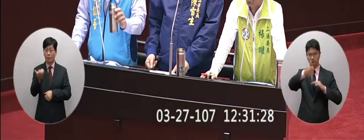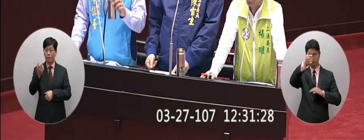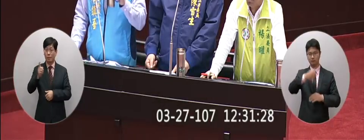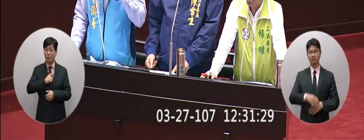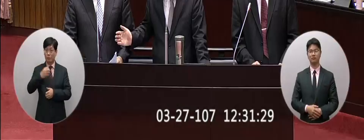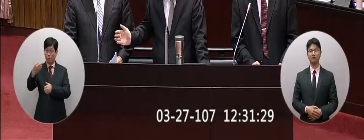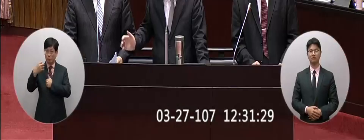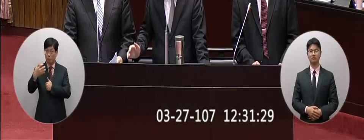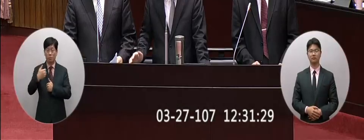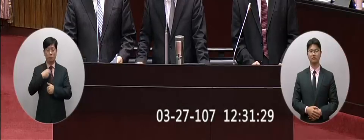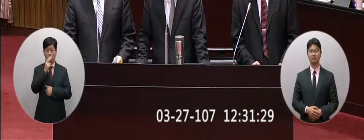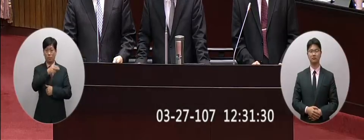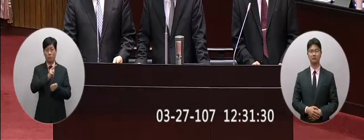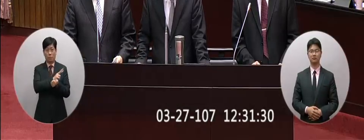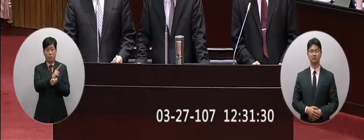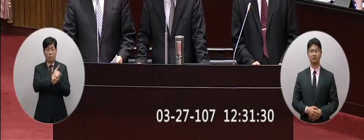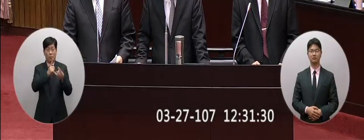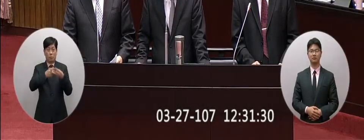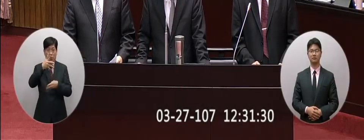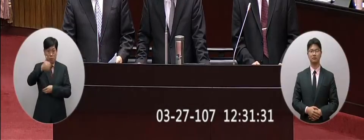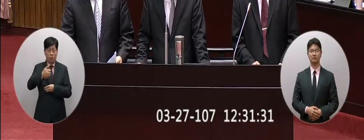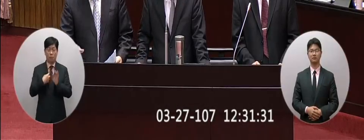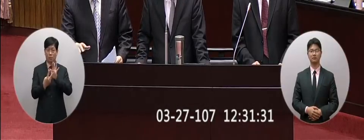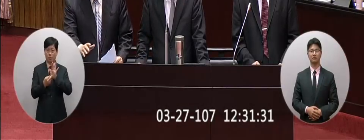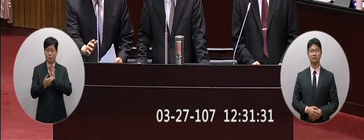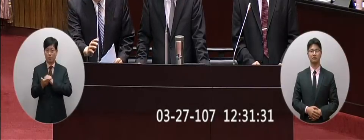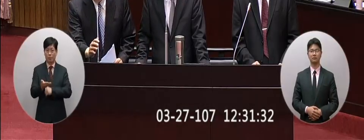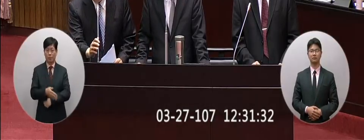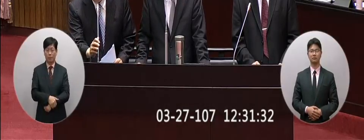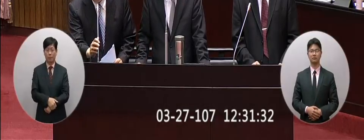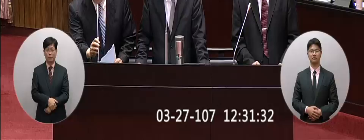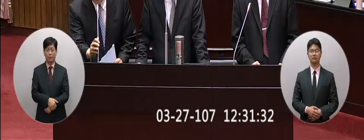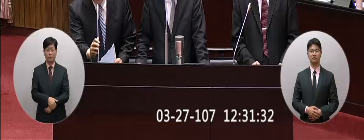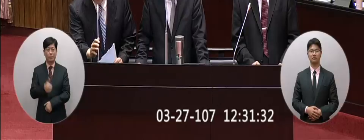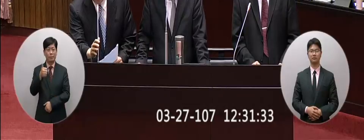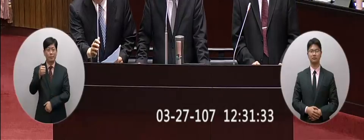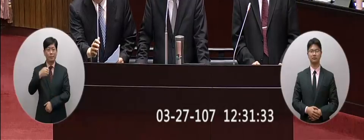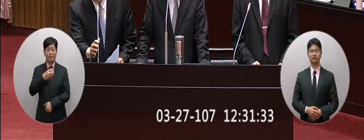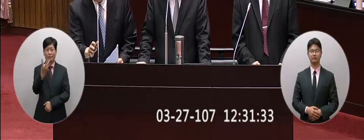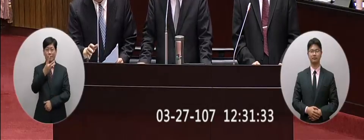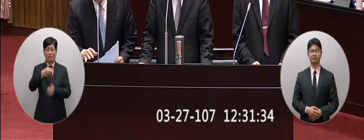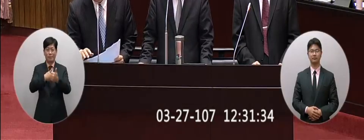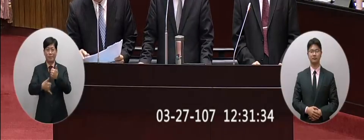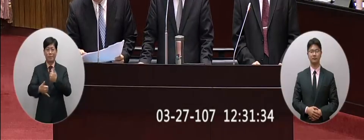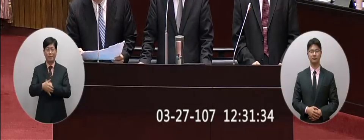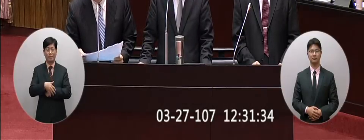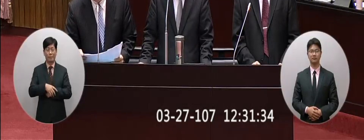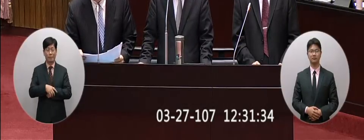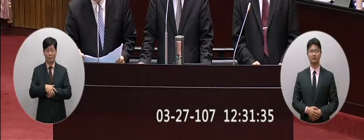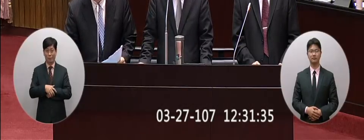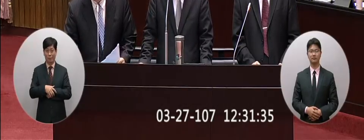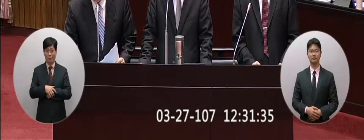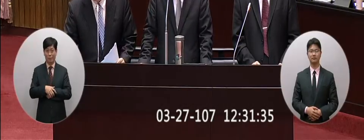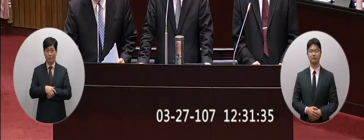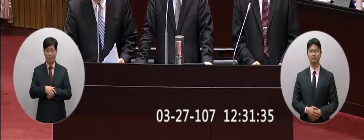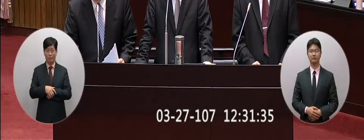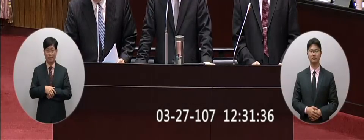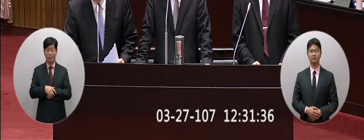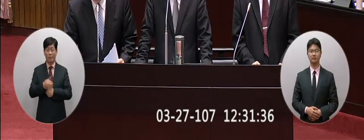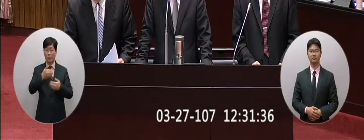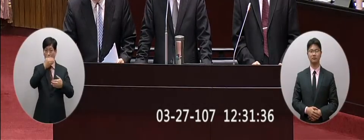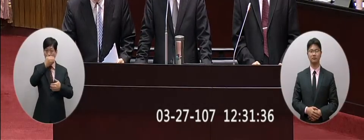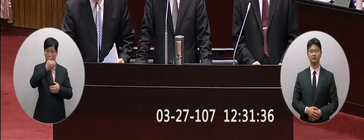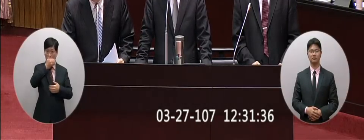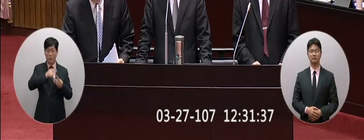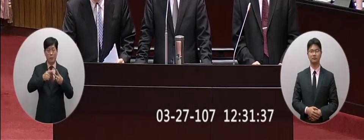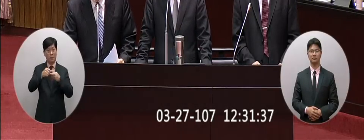刚刚指教的部分，我请林主委好简单跟你说明。 好，谢谢三位委员哈。关于当然，澎